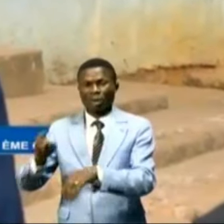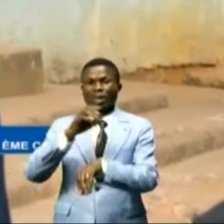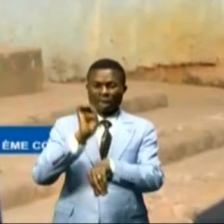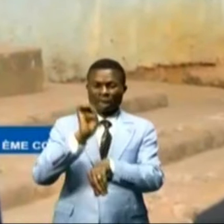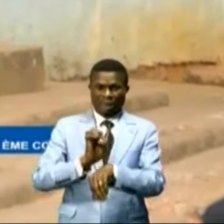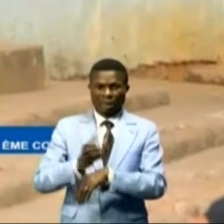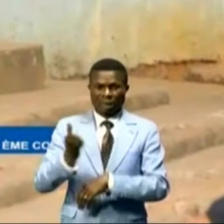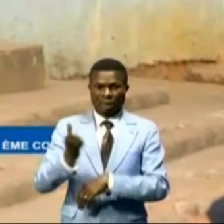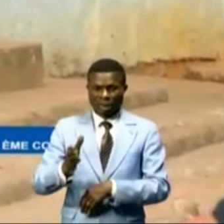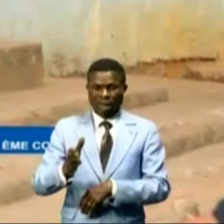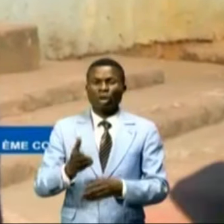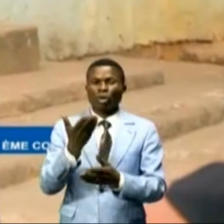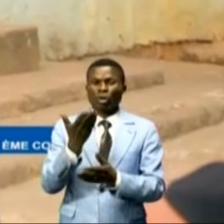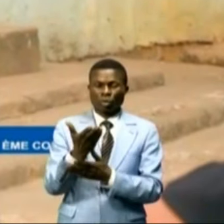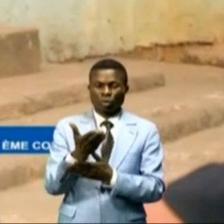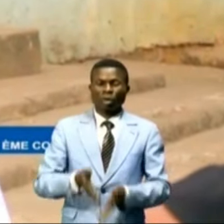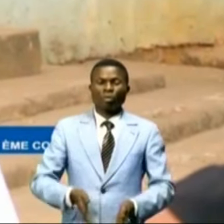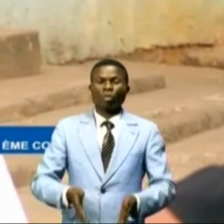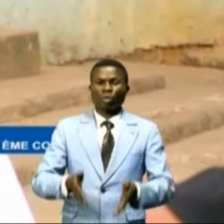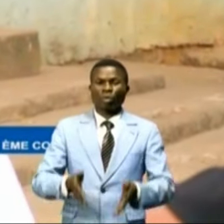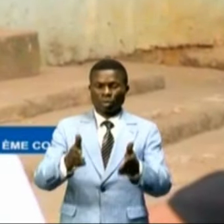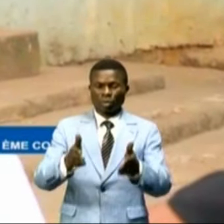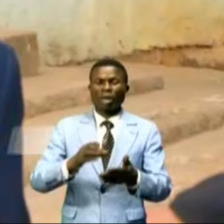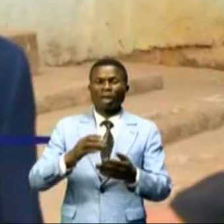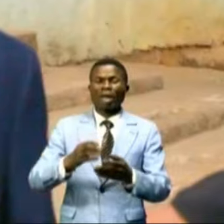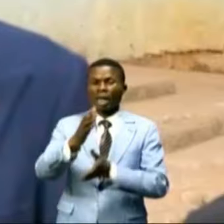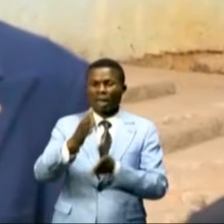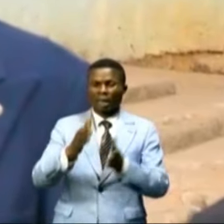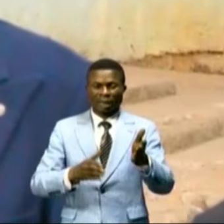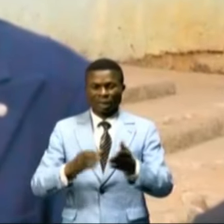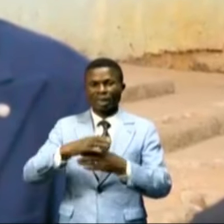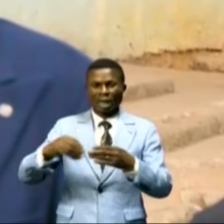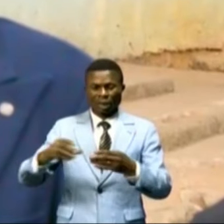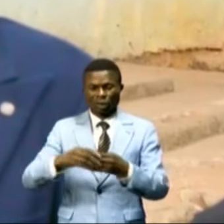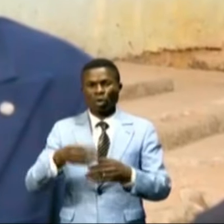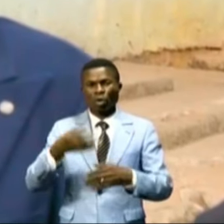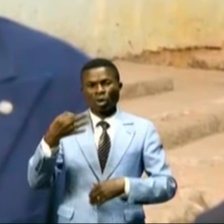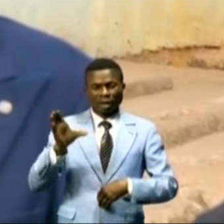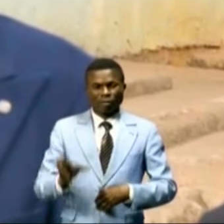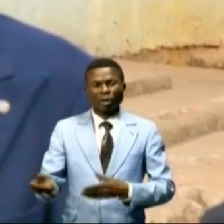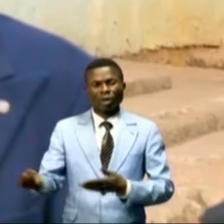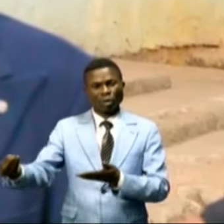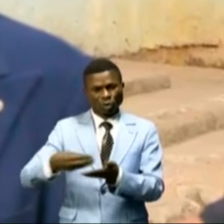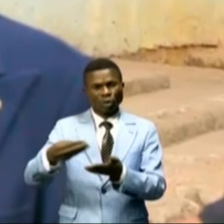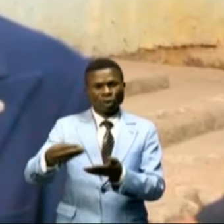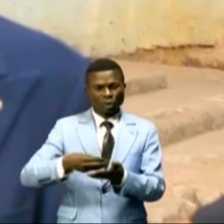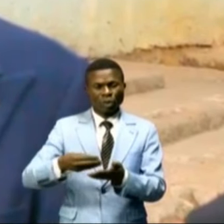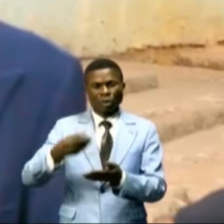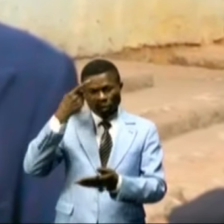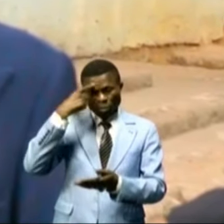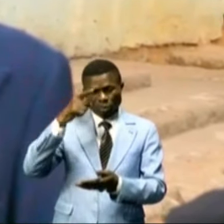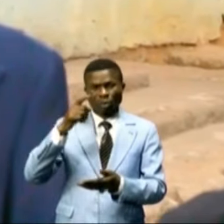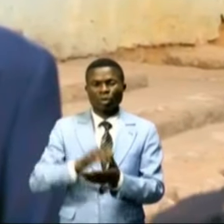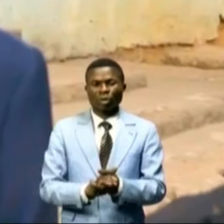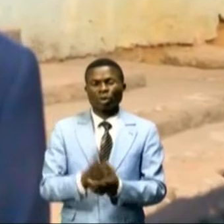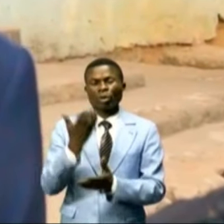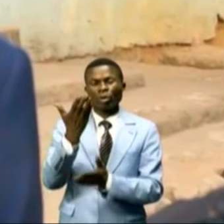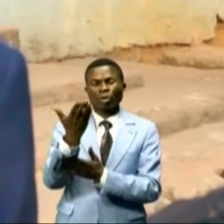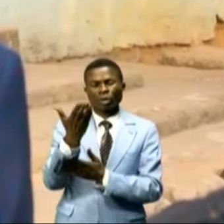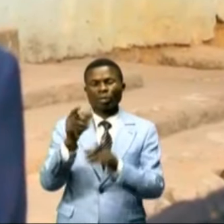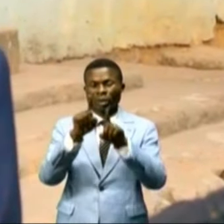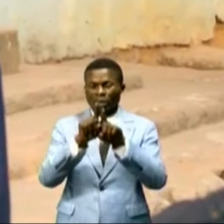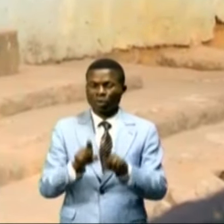avons ouvert un compte et en dollars et en francs. Nous lançons des cris d'alarme